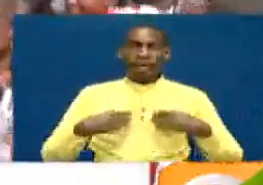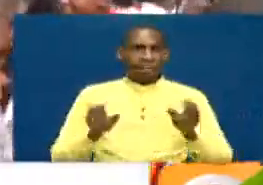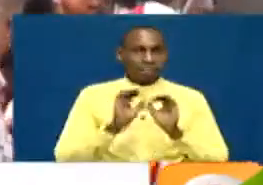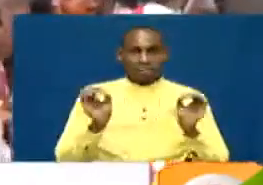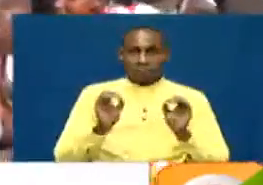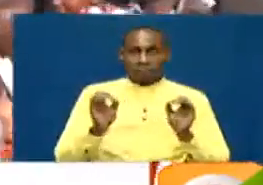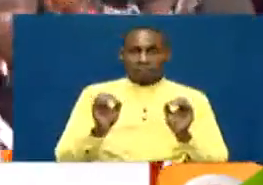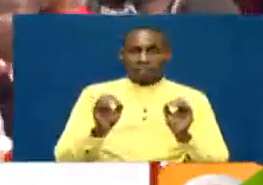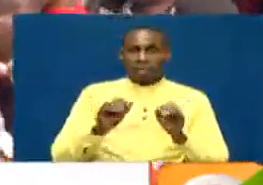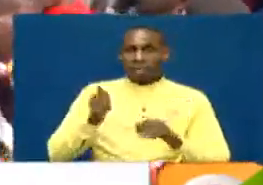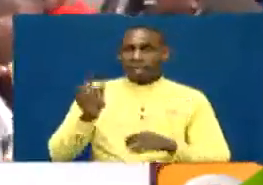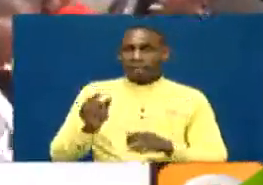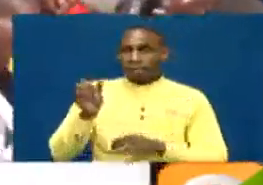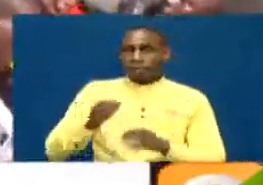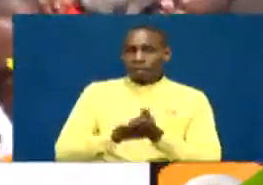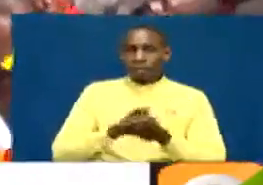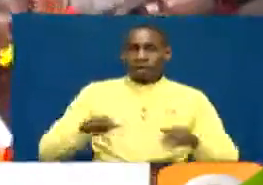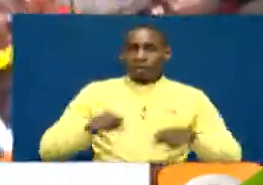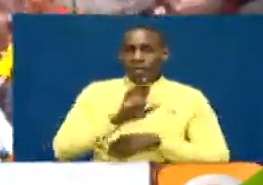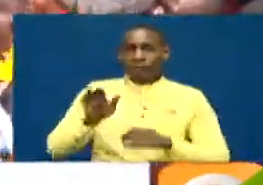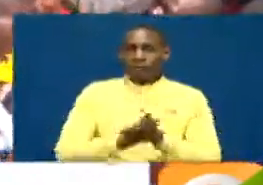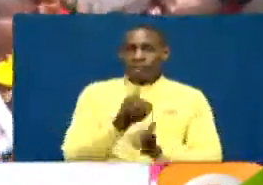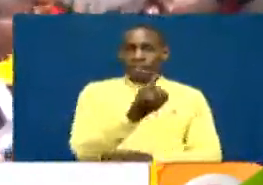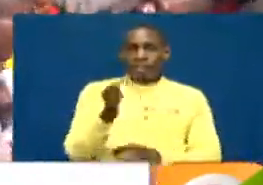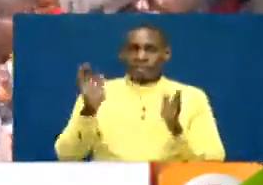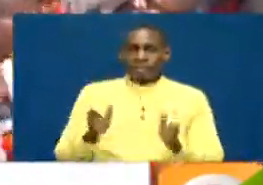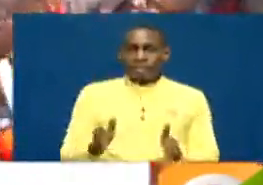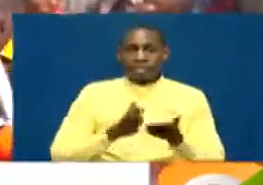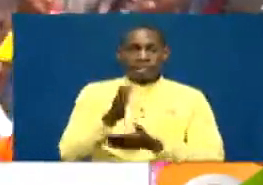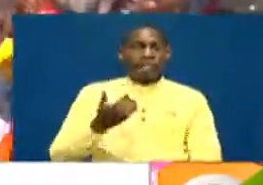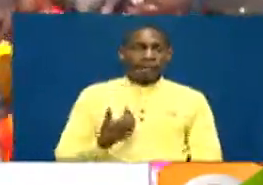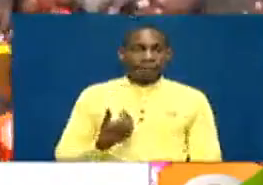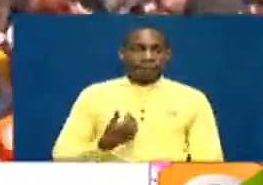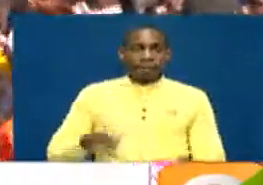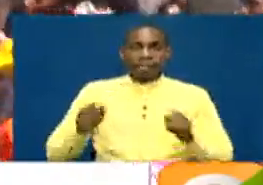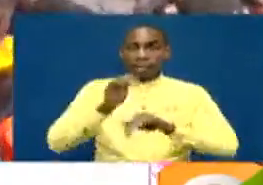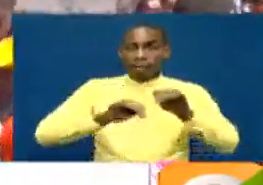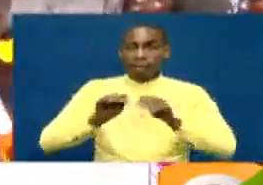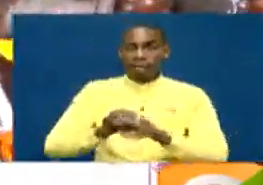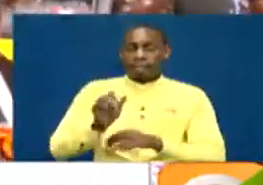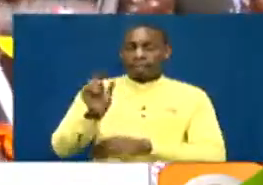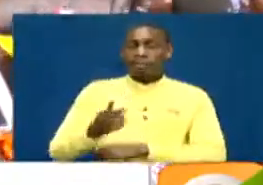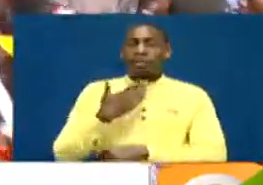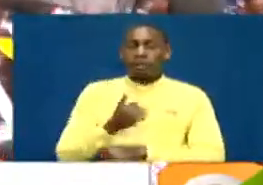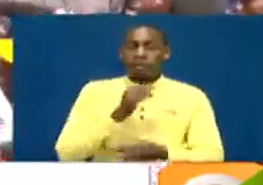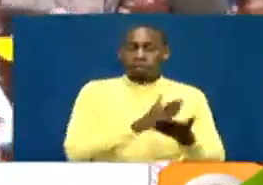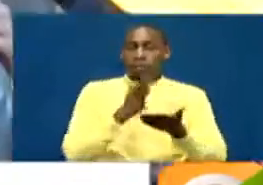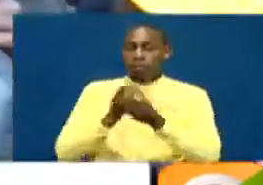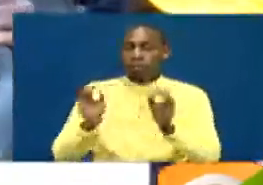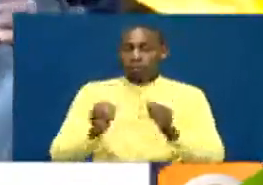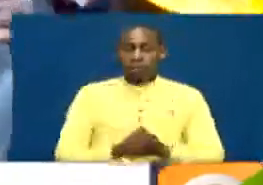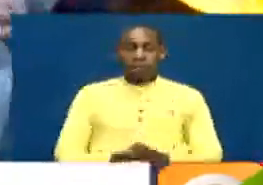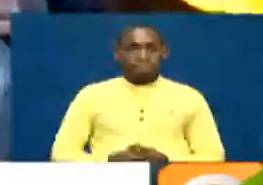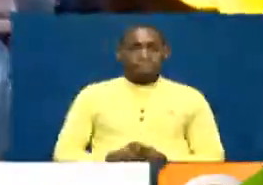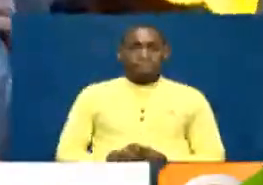hawa watu wawauzie vitisho. Kila Mkenya ako na haki ya kumchagua yule ambaye anamtaka. Ni kweli maskini.